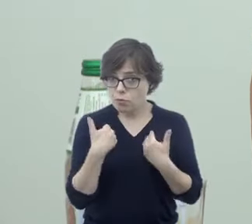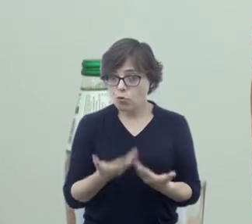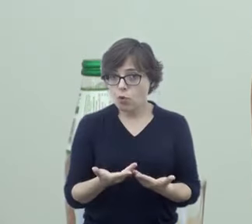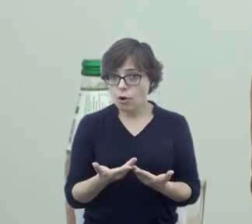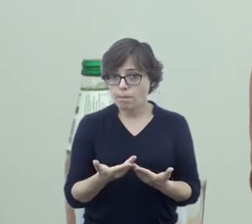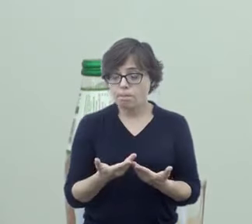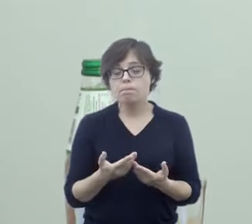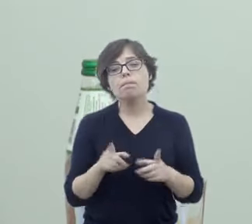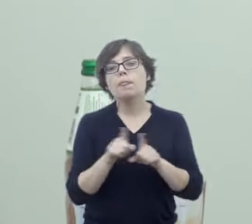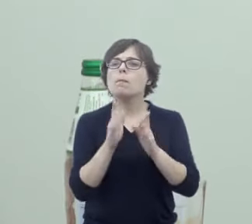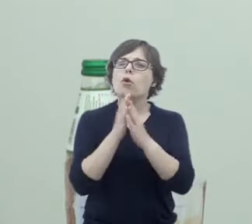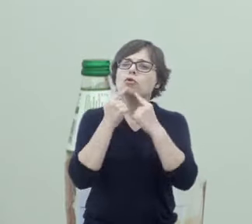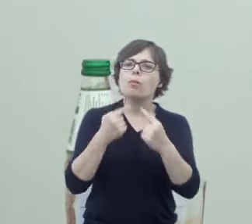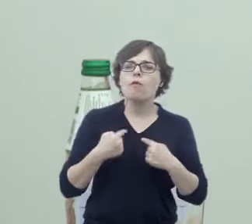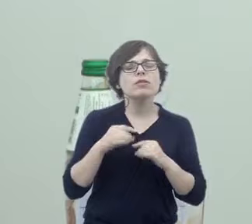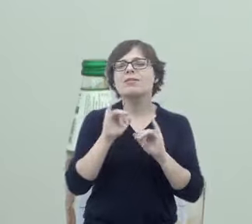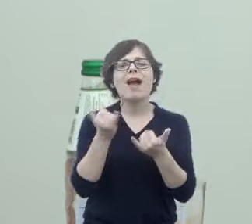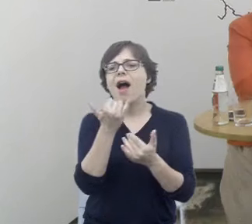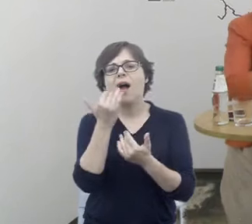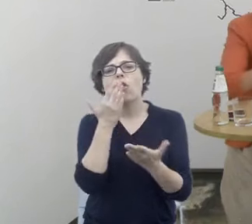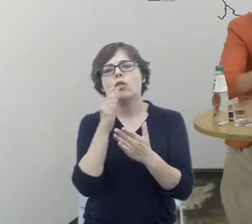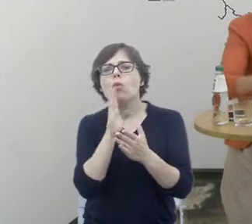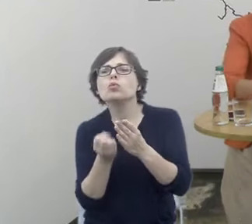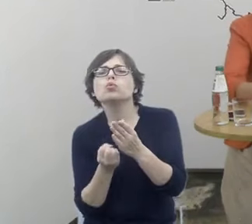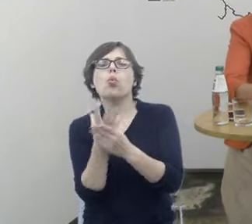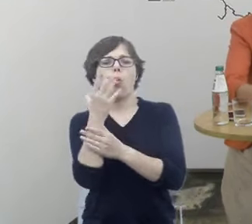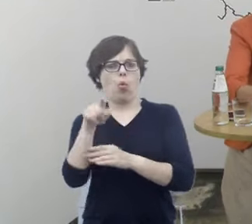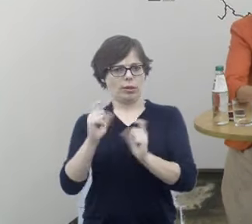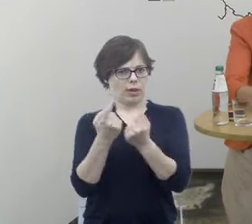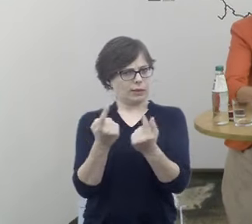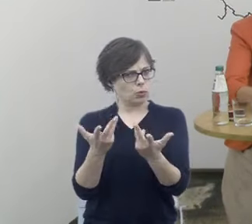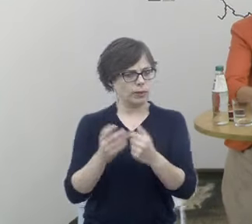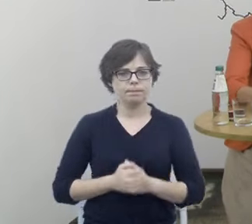Jak to wyglądało u tej genezy? Nie, no oczywiście